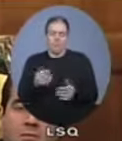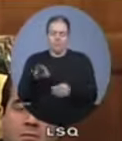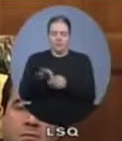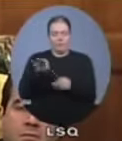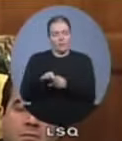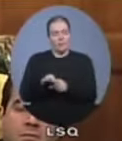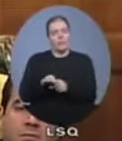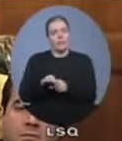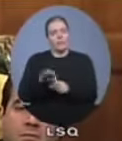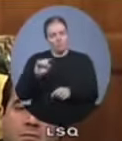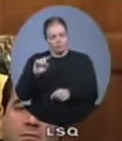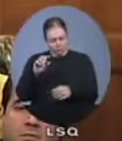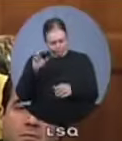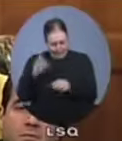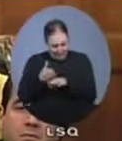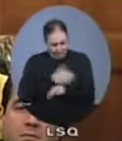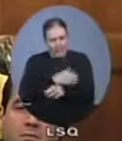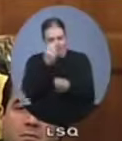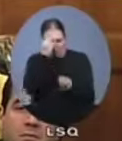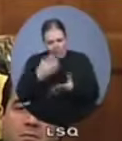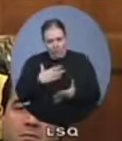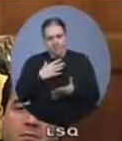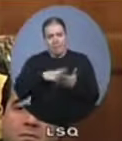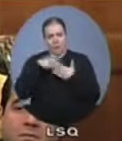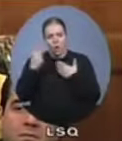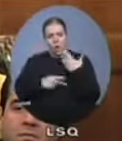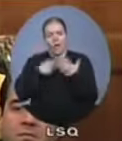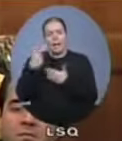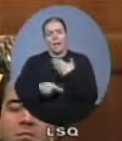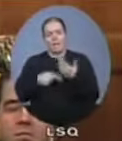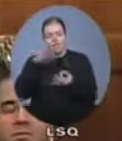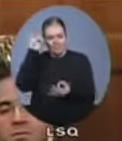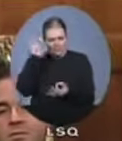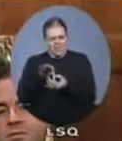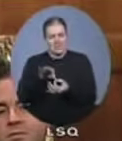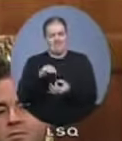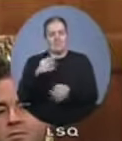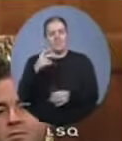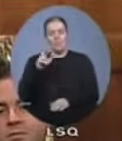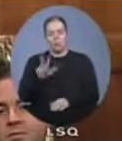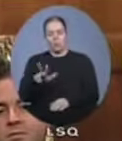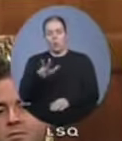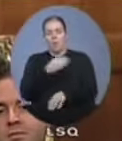vote, quels sont les programmes précis ciblés